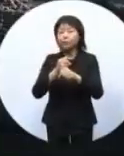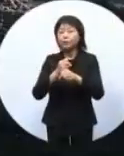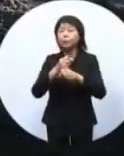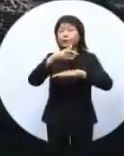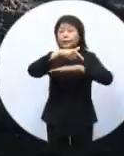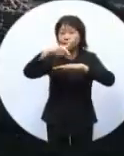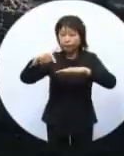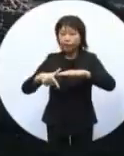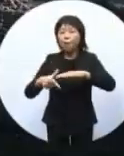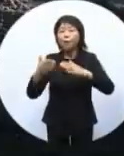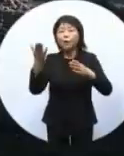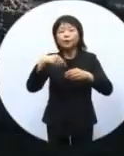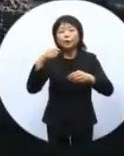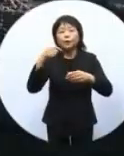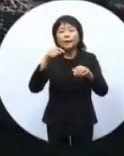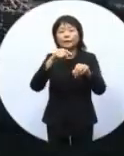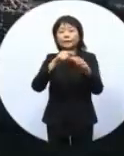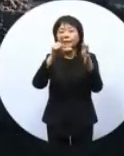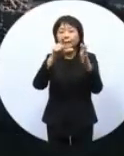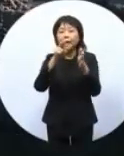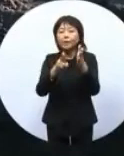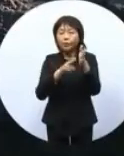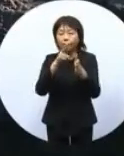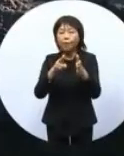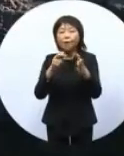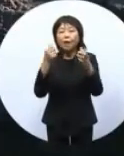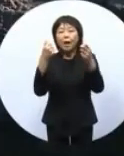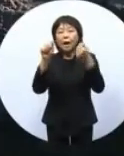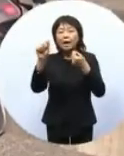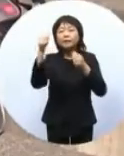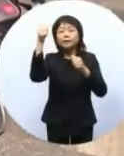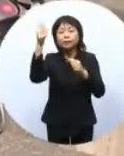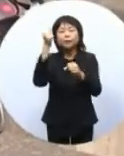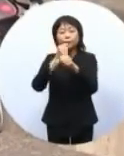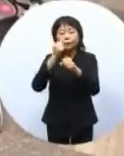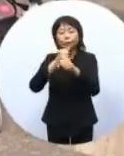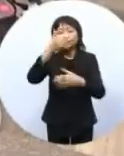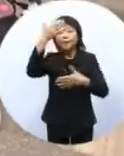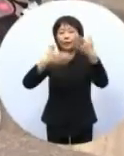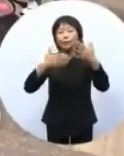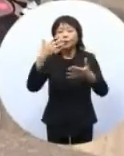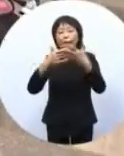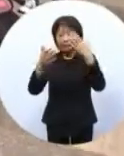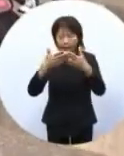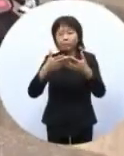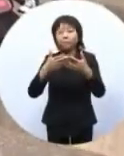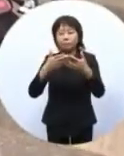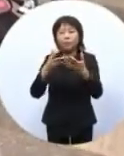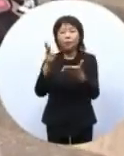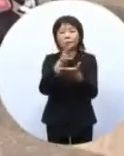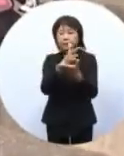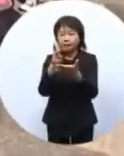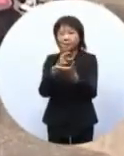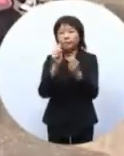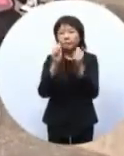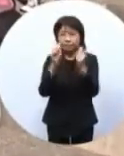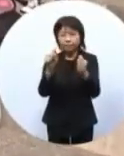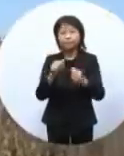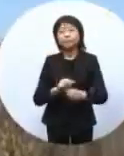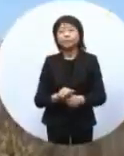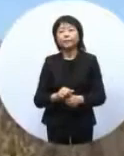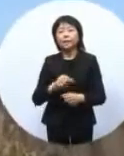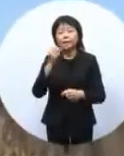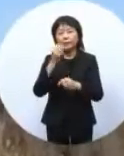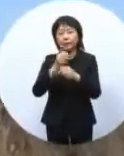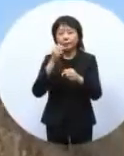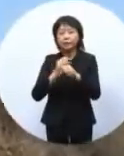クト湘南時間旅行、アーティストと作る映像体験の撮影が行われました。作品